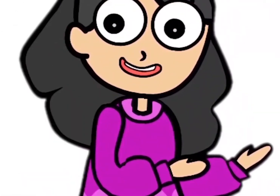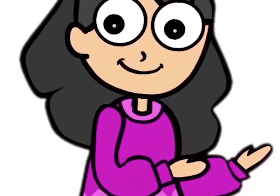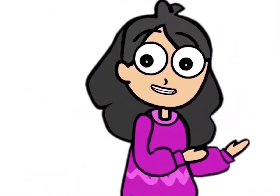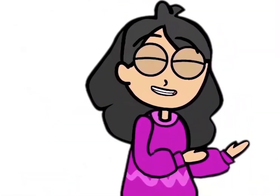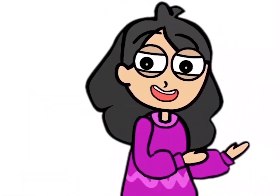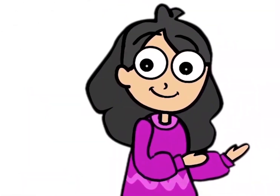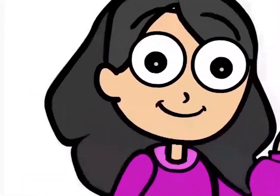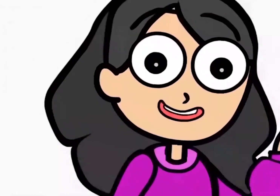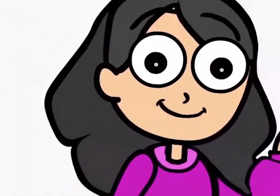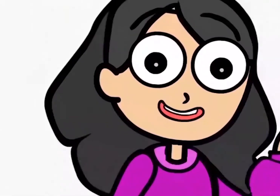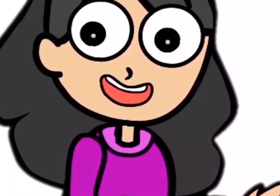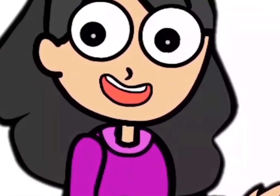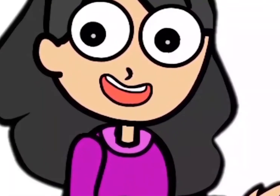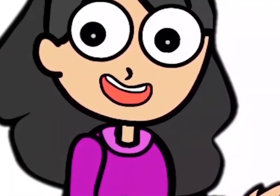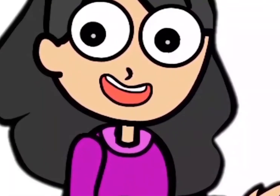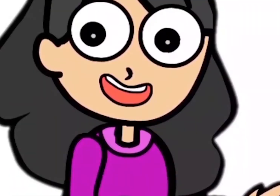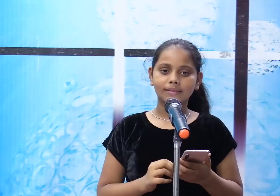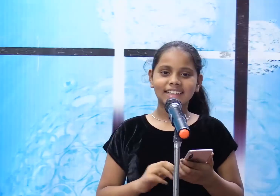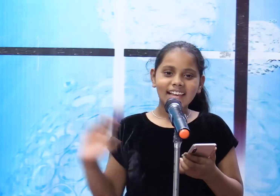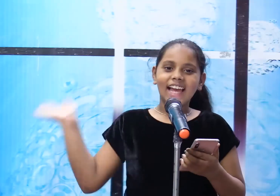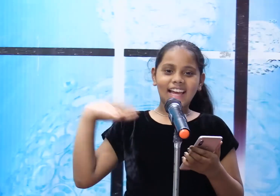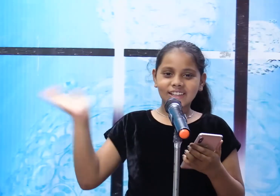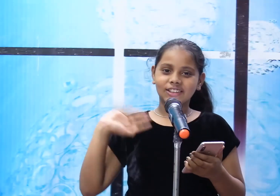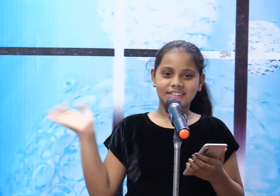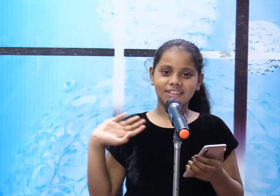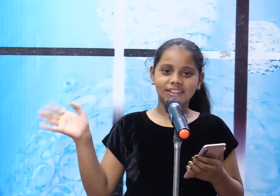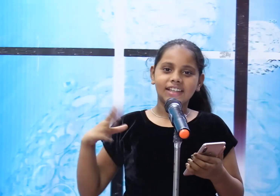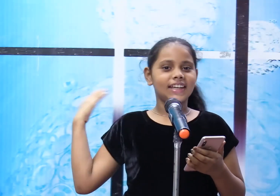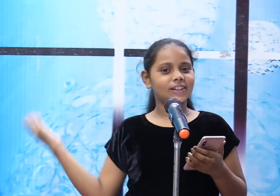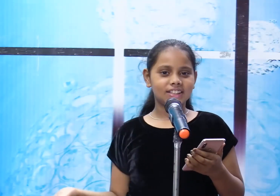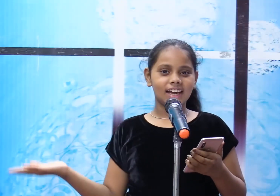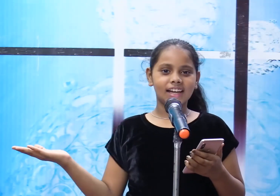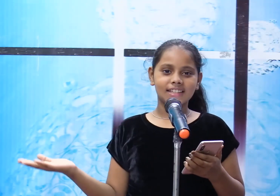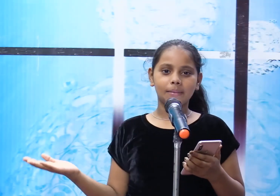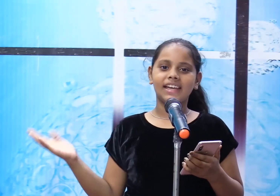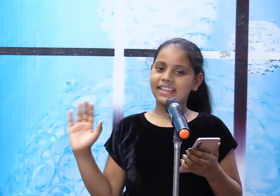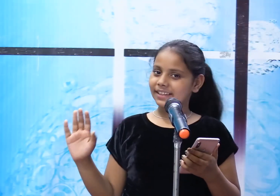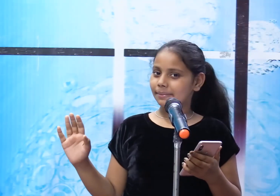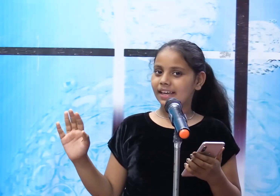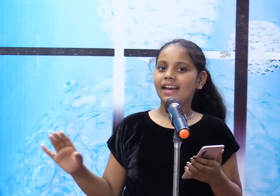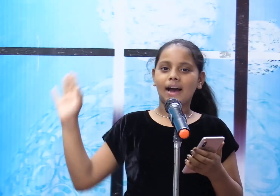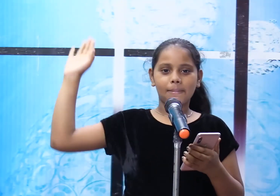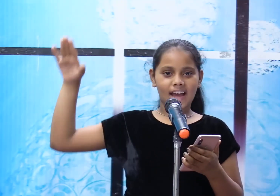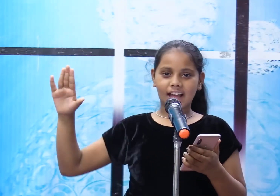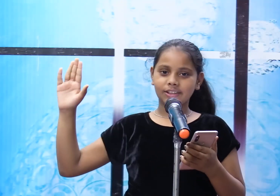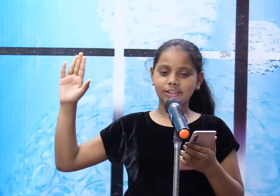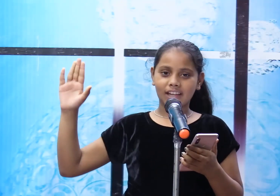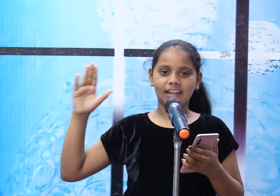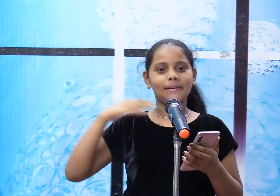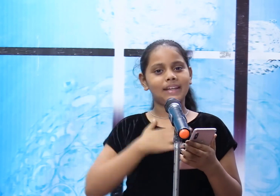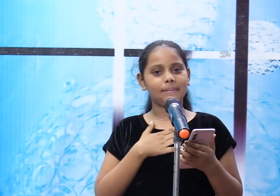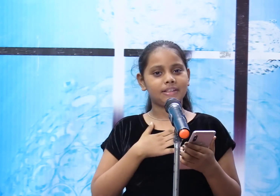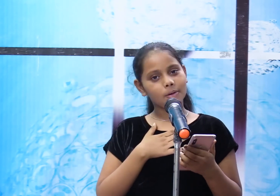है घोषणा का। हेलो दोस्तों, ये घोषणा का समय है हिंदी में। अपने हाथों